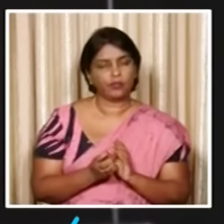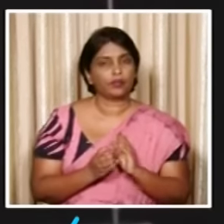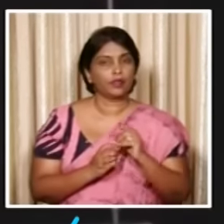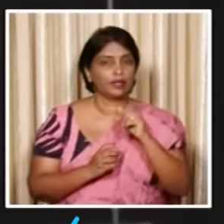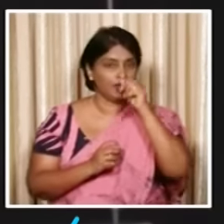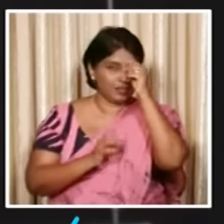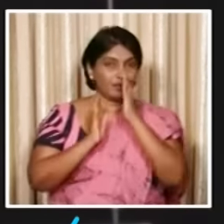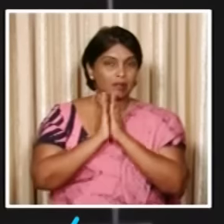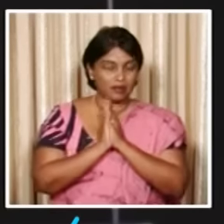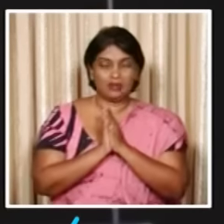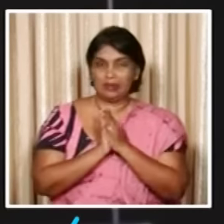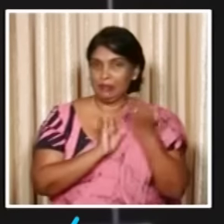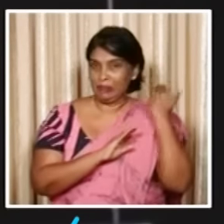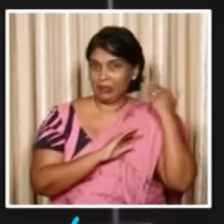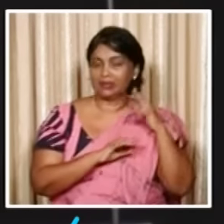ஏற்பாடுகளை மேற்கொண்ட போது